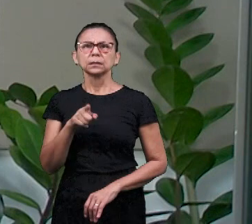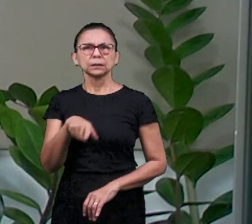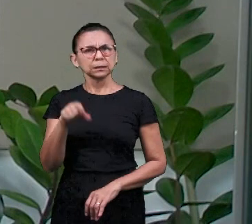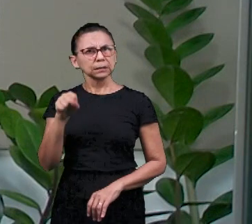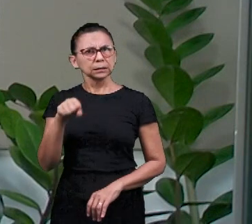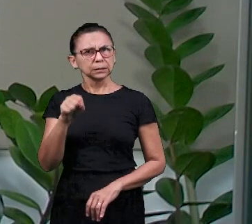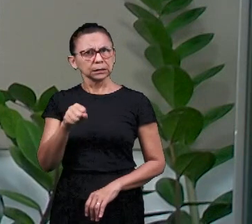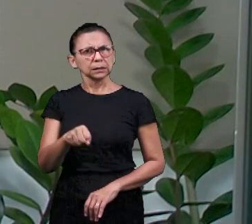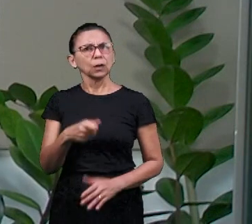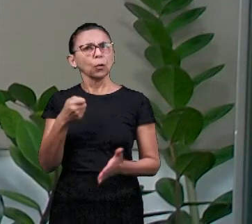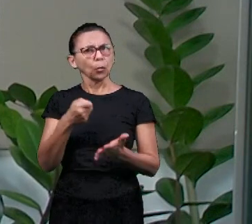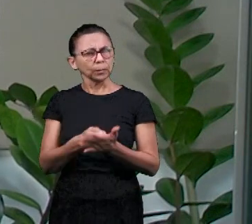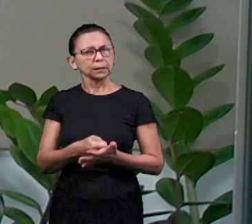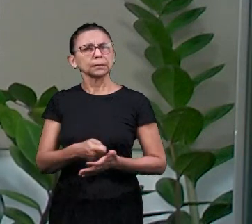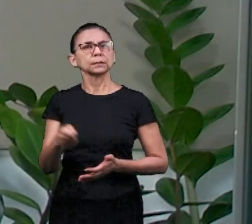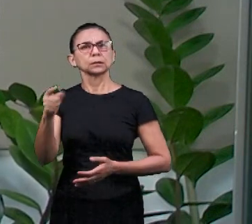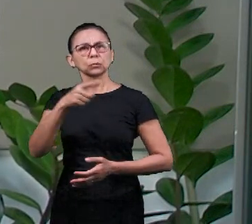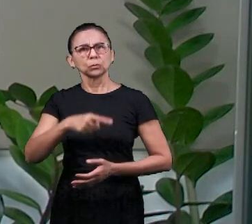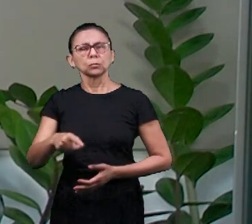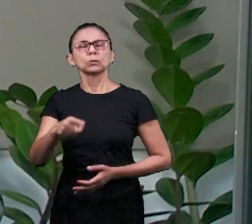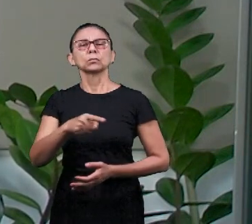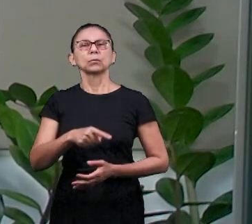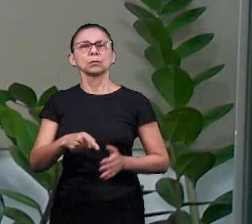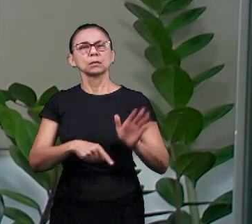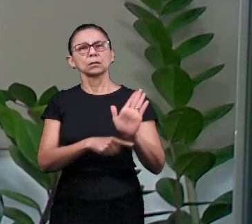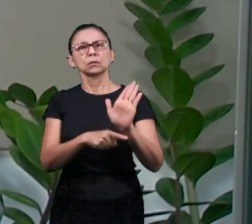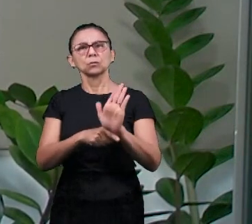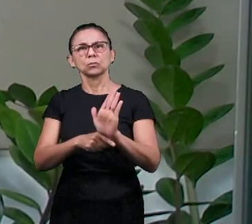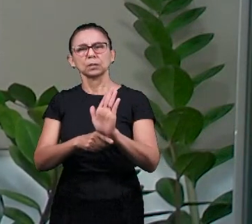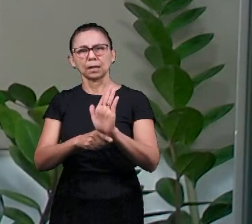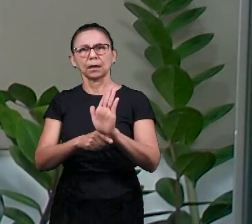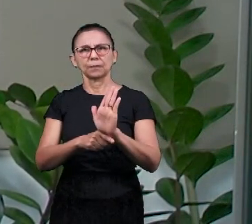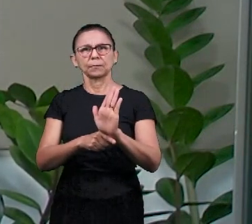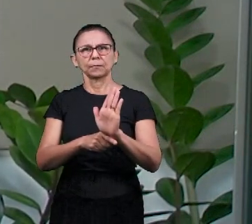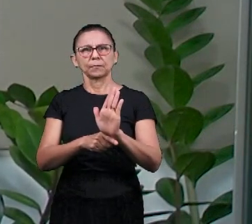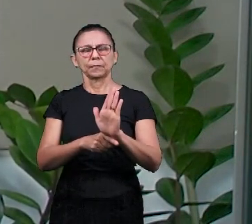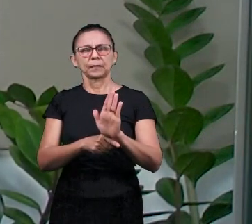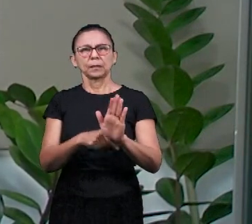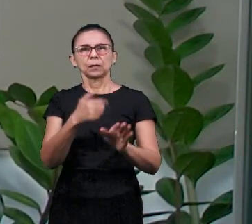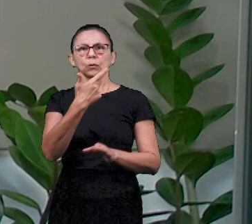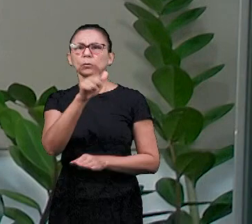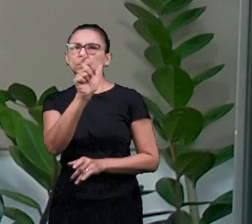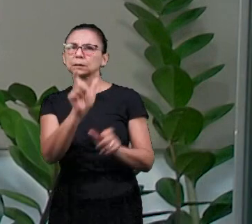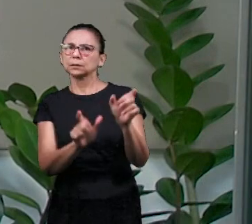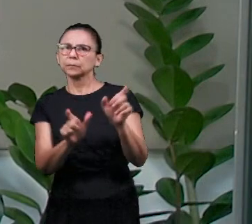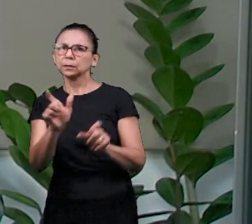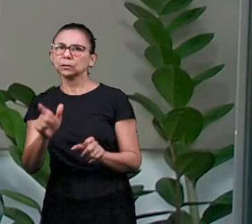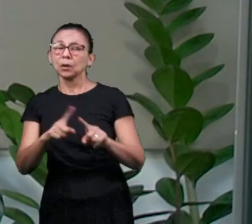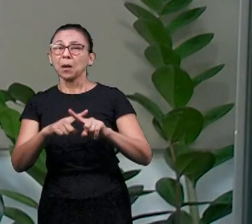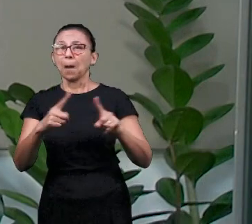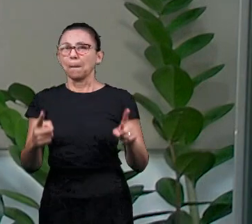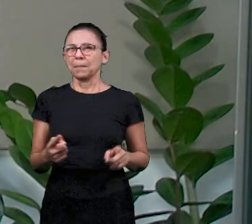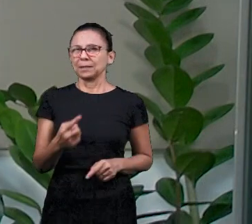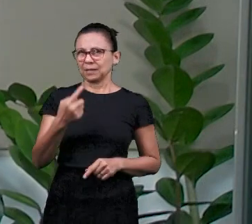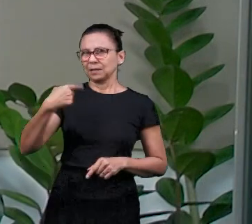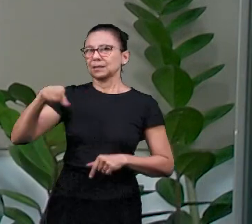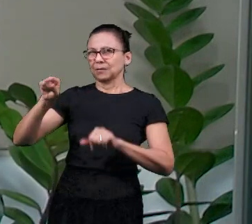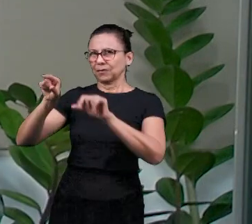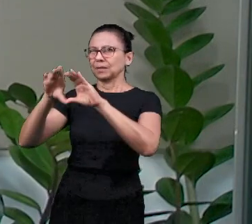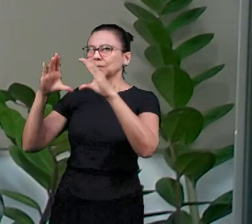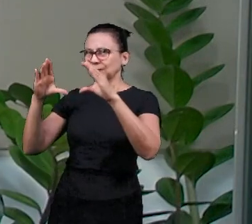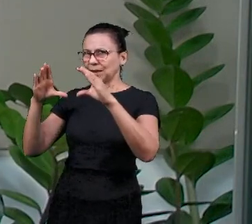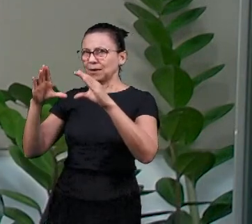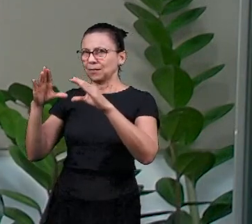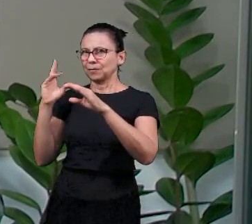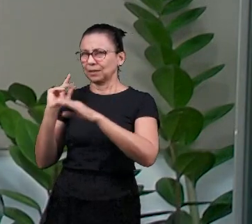une obligation de l'homme d'avoir ce genre de rapport avec les autres. Mais ce n'est pas pour cela qu'il va à l'éternité, mais